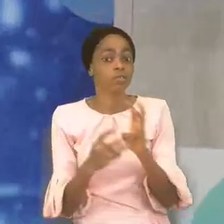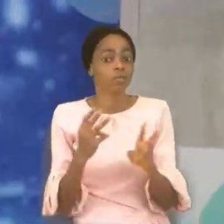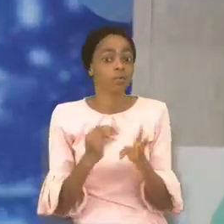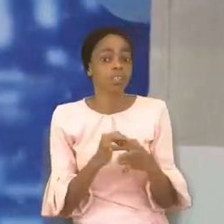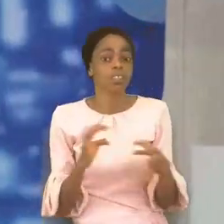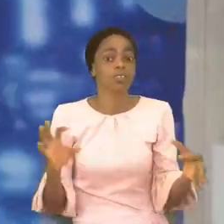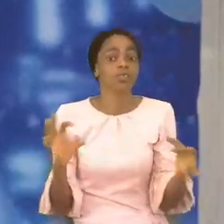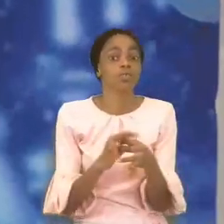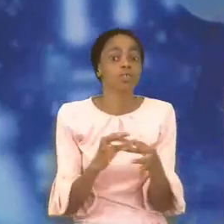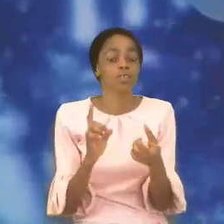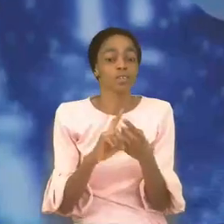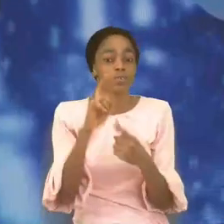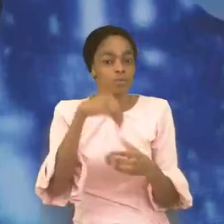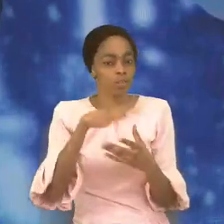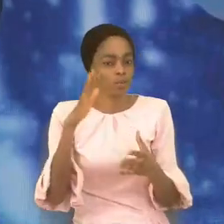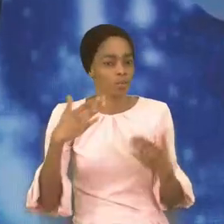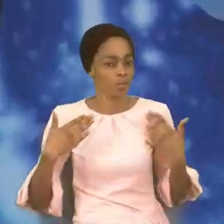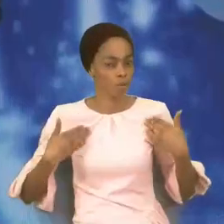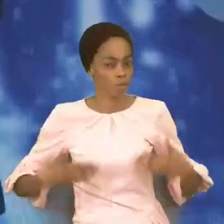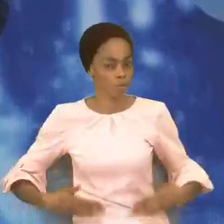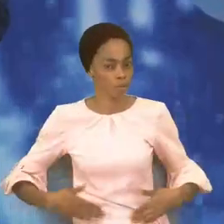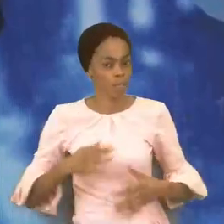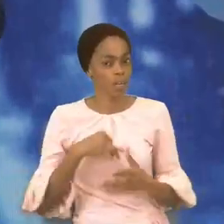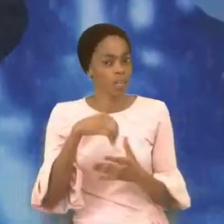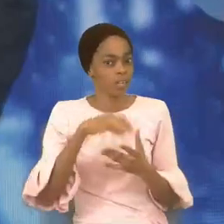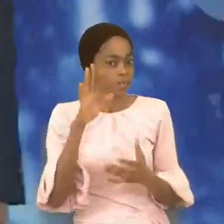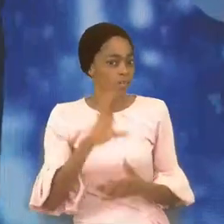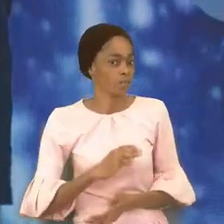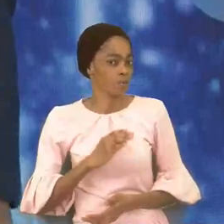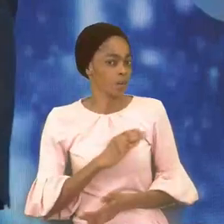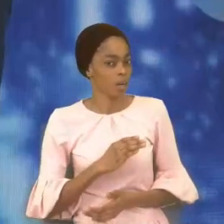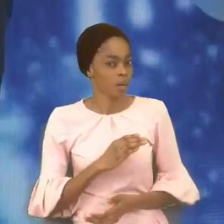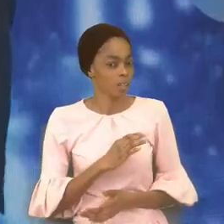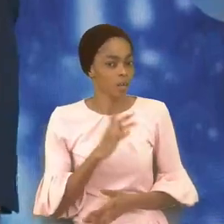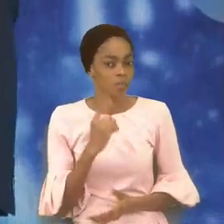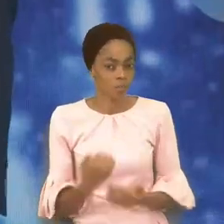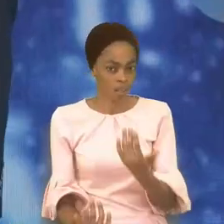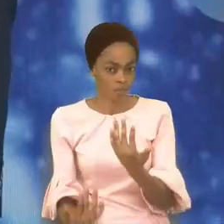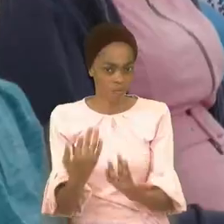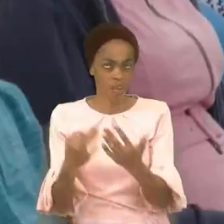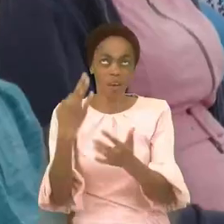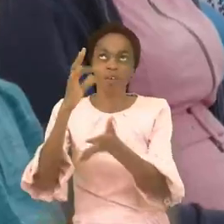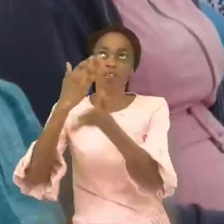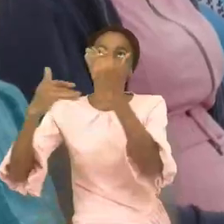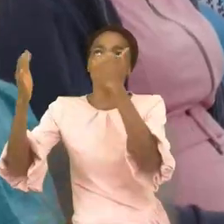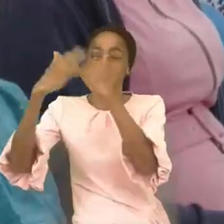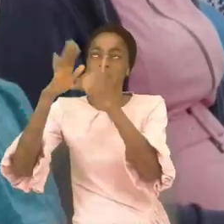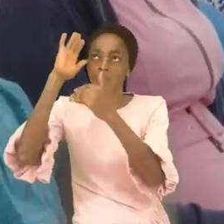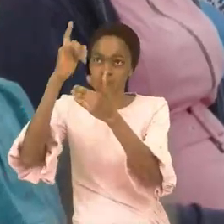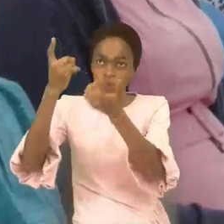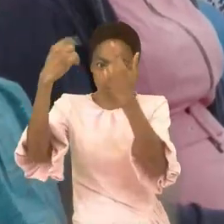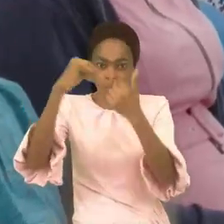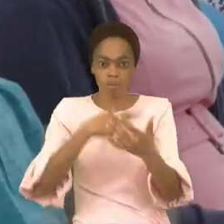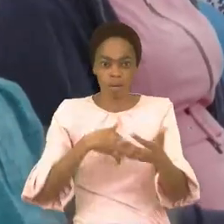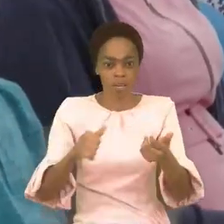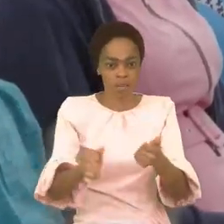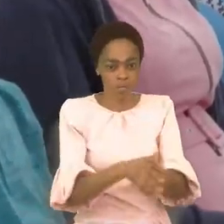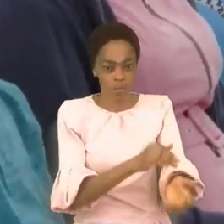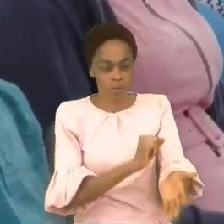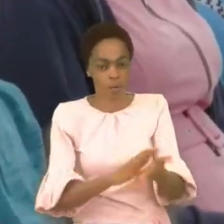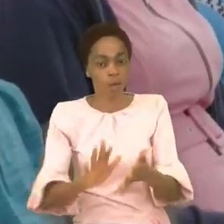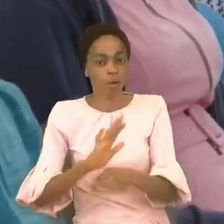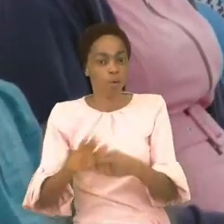qui s'attachent à toi dans la chair et dans ton caractère, le feu du ciel descendra et va tout